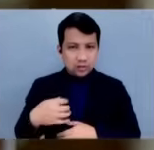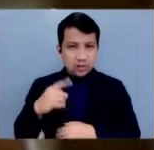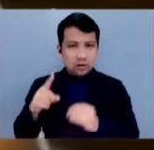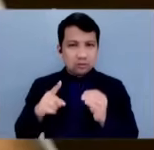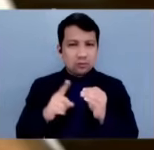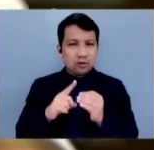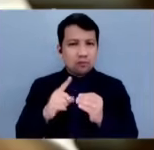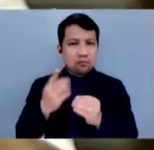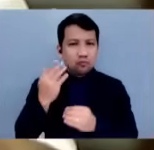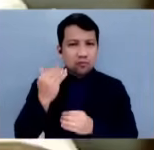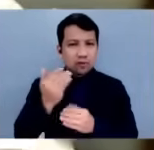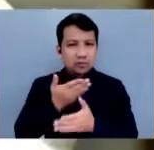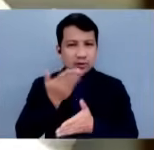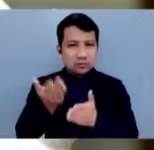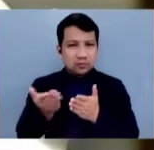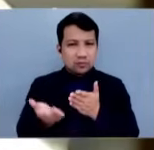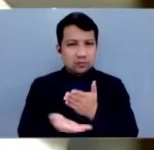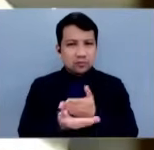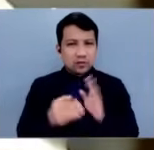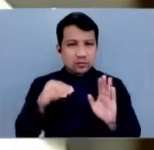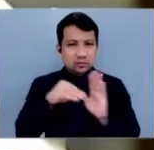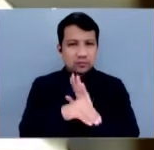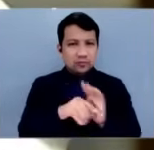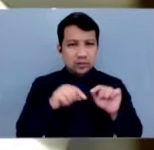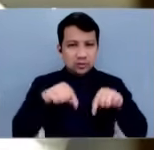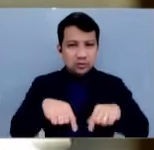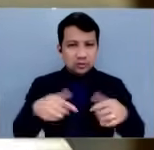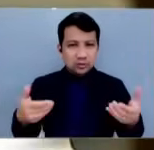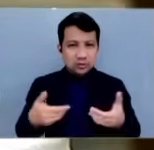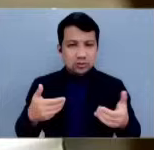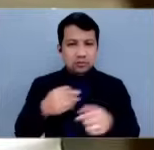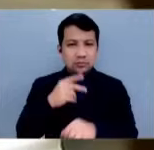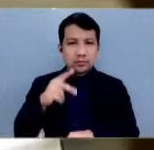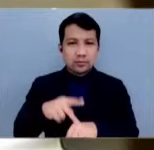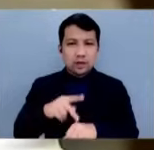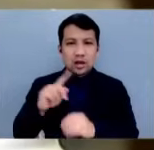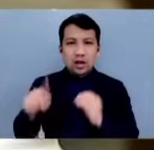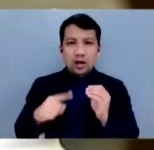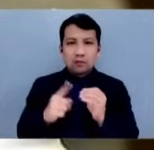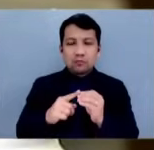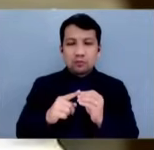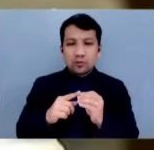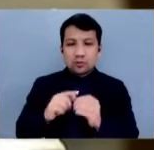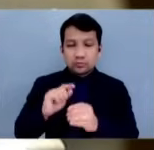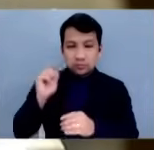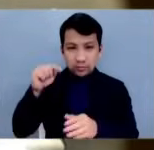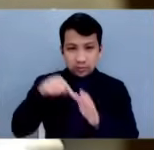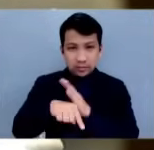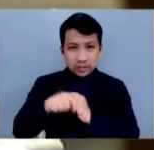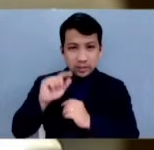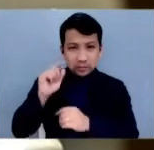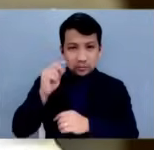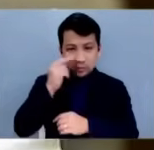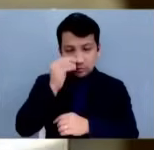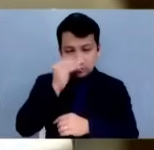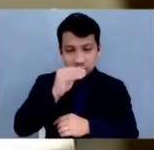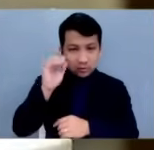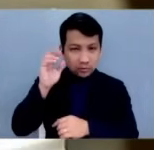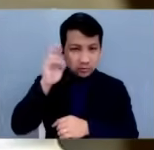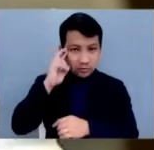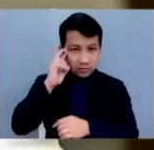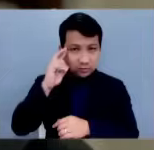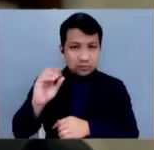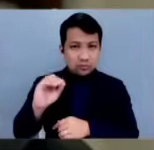na kasong murder kay Teves dito sa Pilipinas. Kaugnay ng pagpaslang kay dating Negros Oriental Governor Ruel Degamo